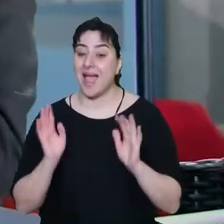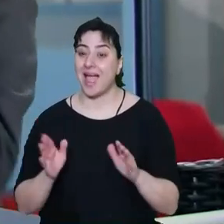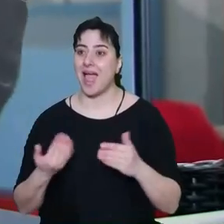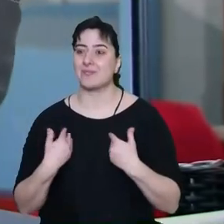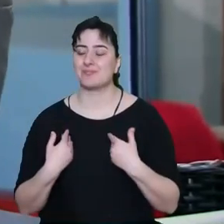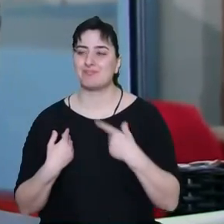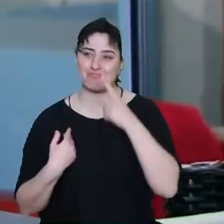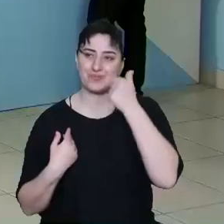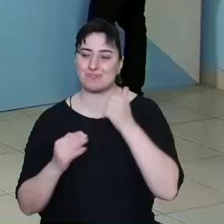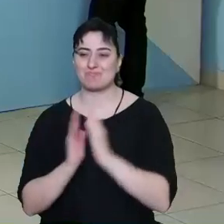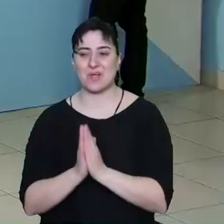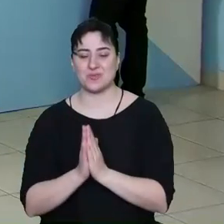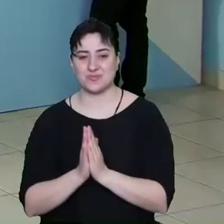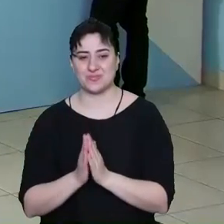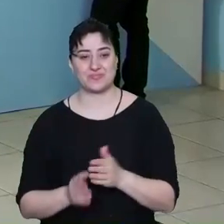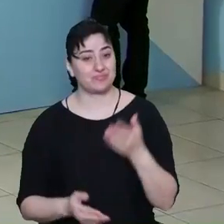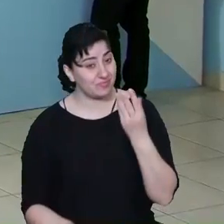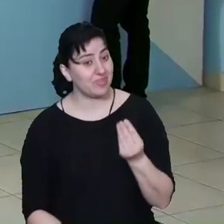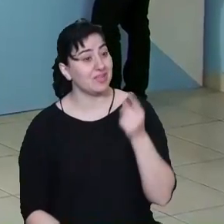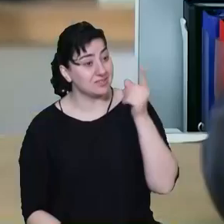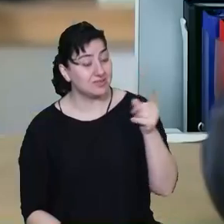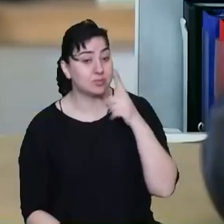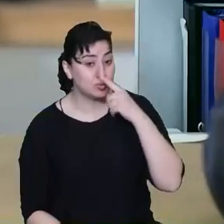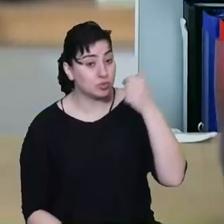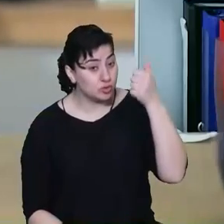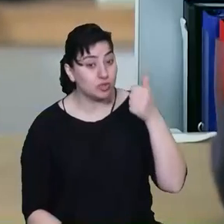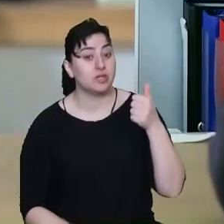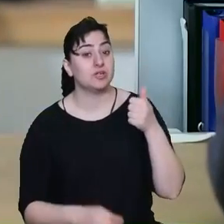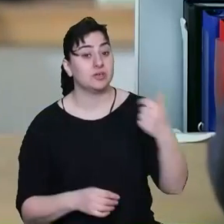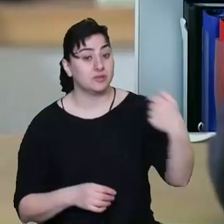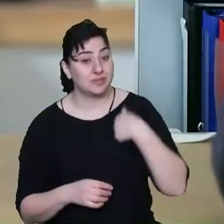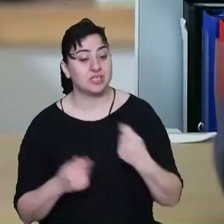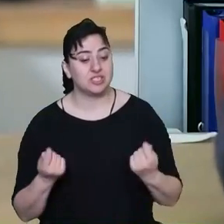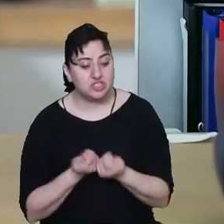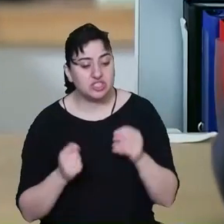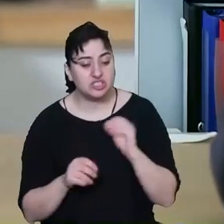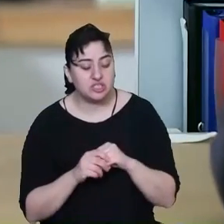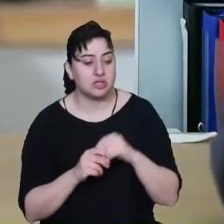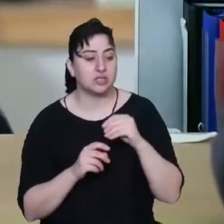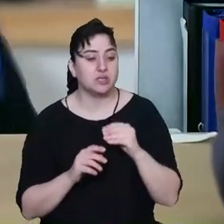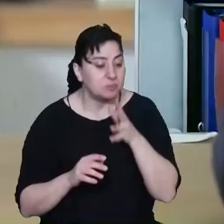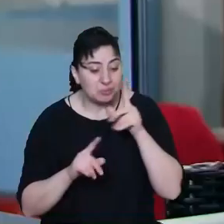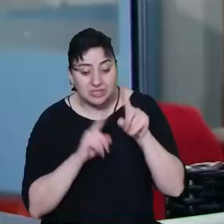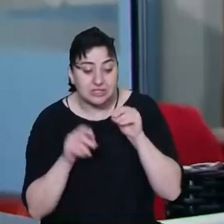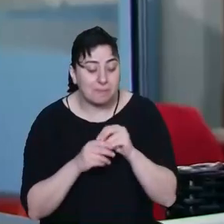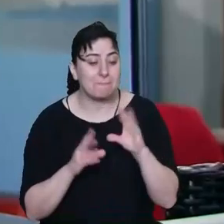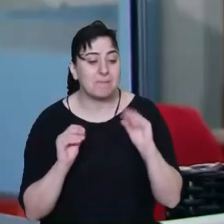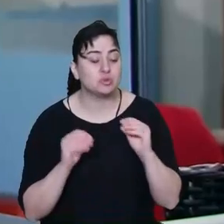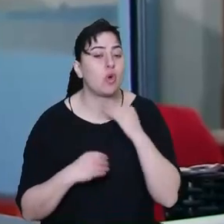müdür bendim değil mi? Pardon. Evet, sizsiniz müdür ve bir müdür çalışanını böyle bilmece gibi ıvır zıvır şeylerle meşgul